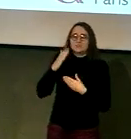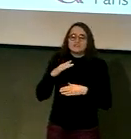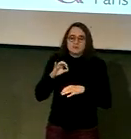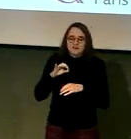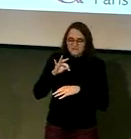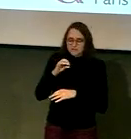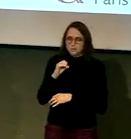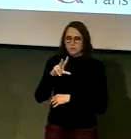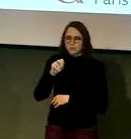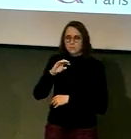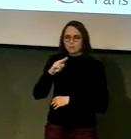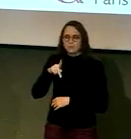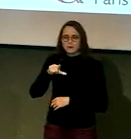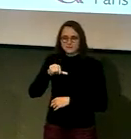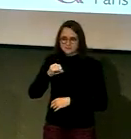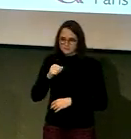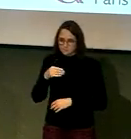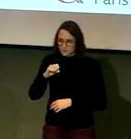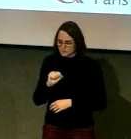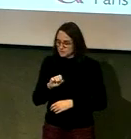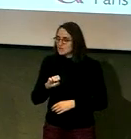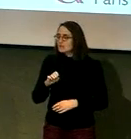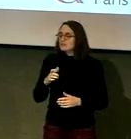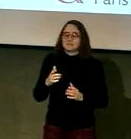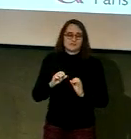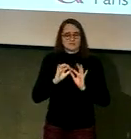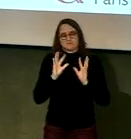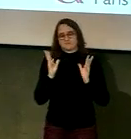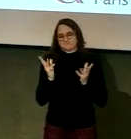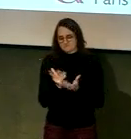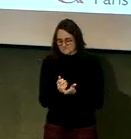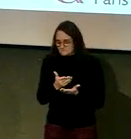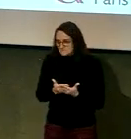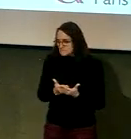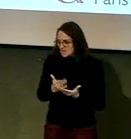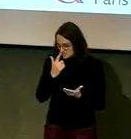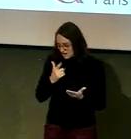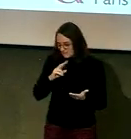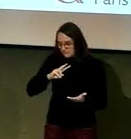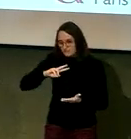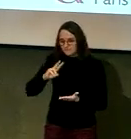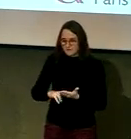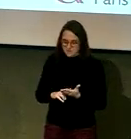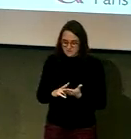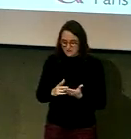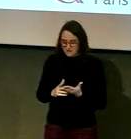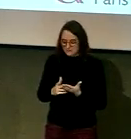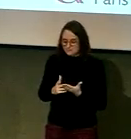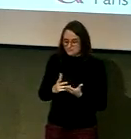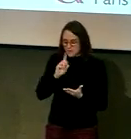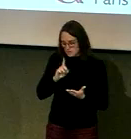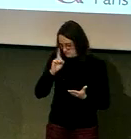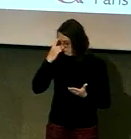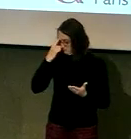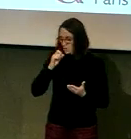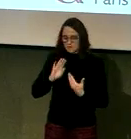Et donc, il y a toute une série d'informations qui s'ajoutent, il favorise que la femme ne va pas consommer.